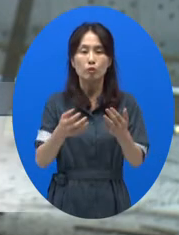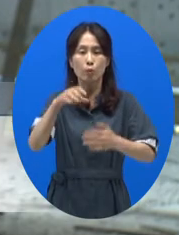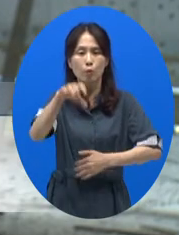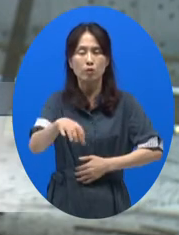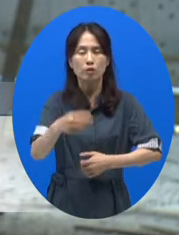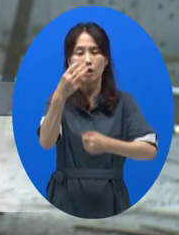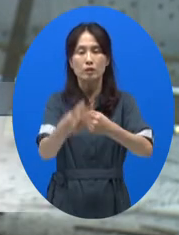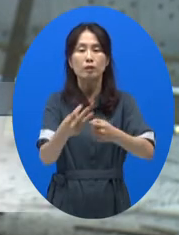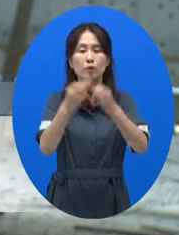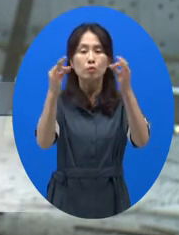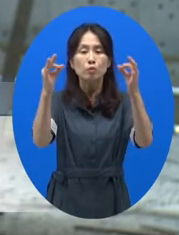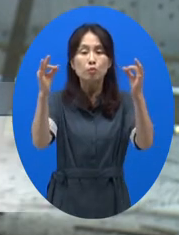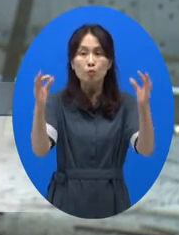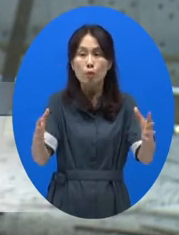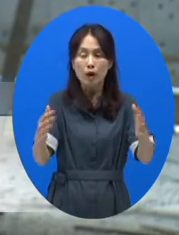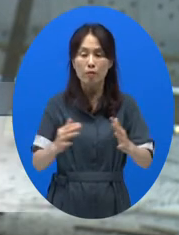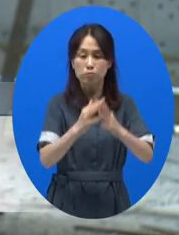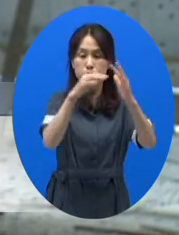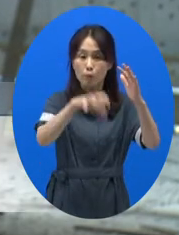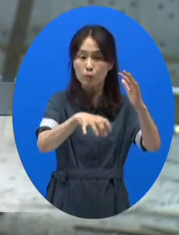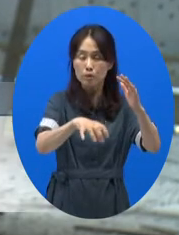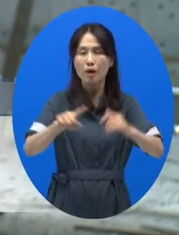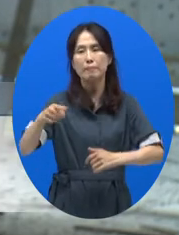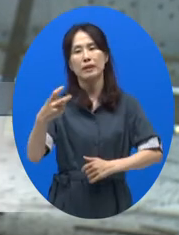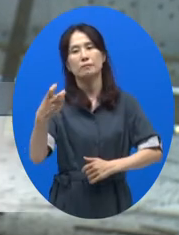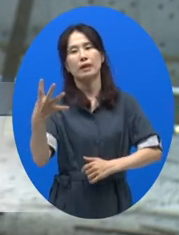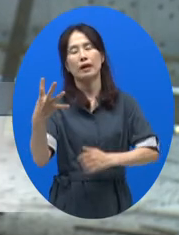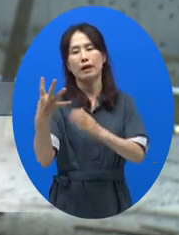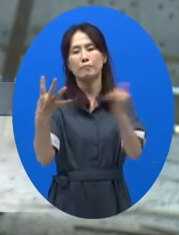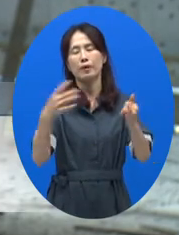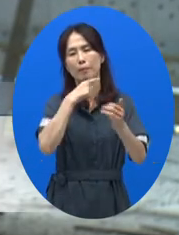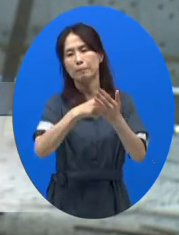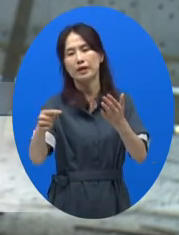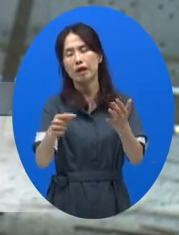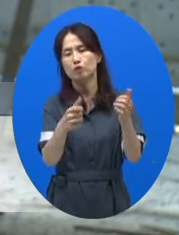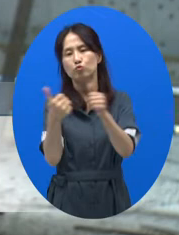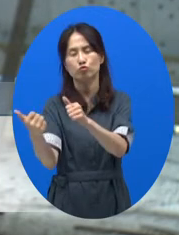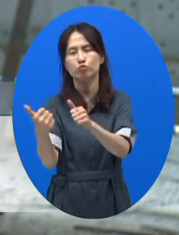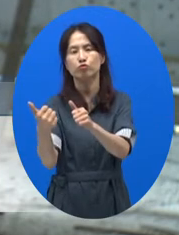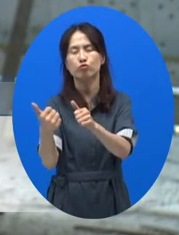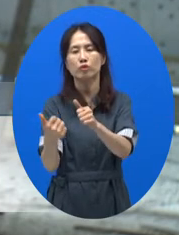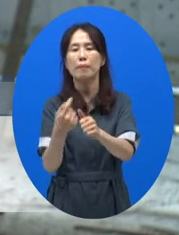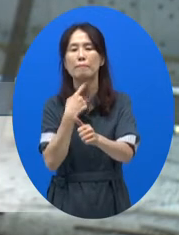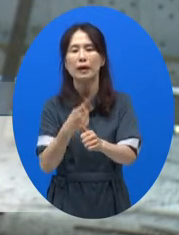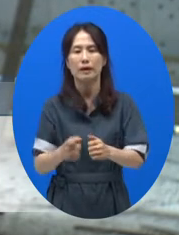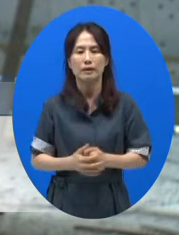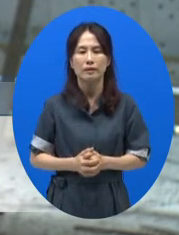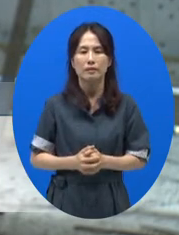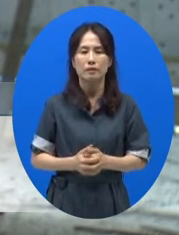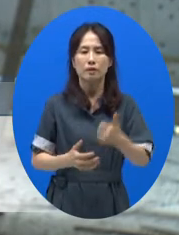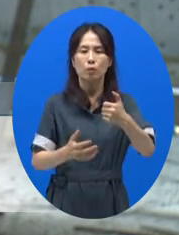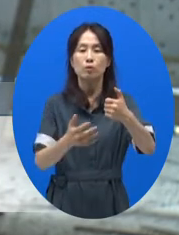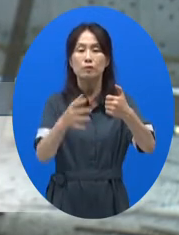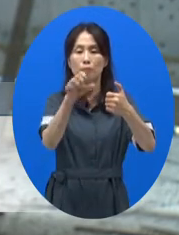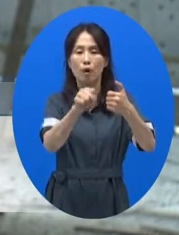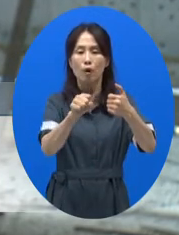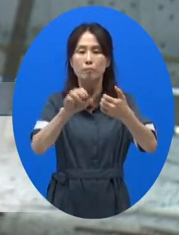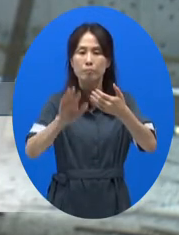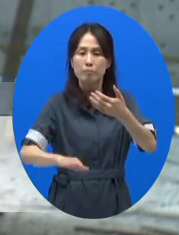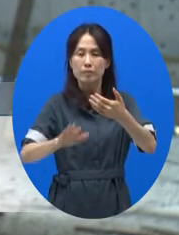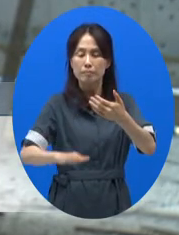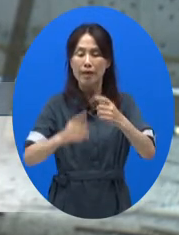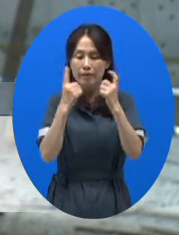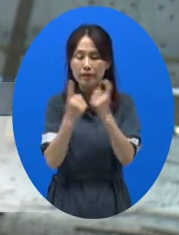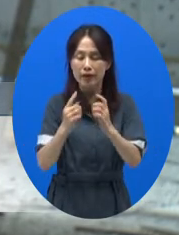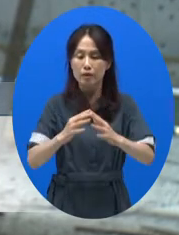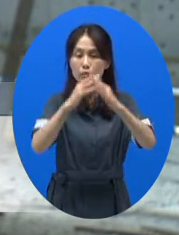최근 3년 건설 현장에서 124명의 사고 사망자가 발생했고, 50억 미만 민간에서